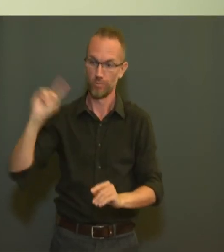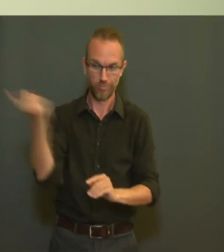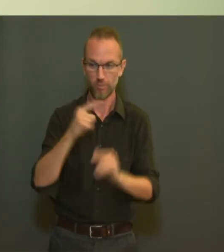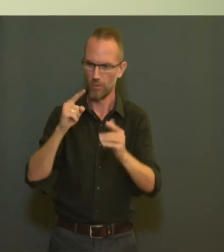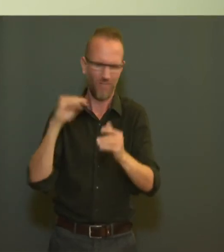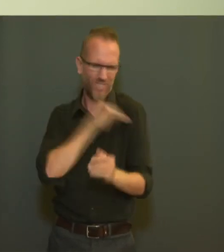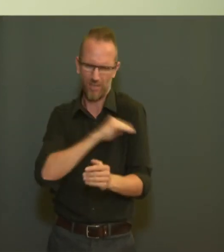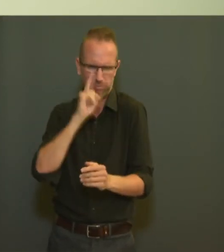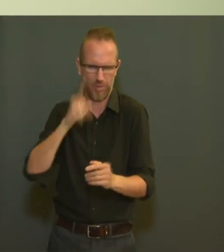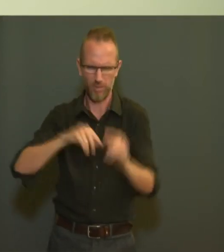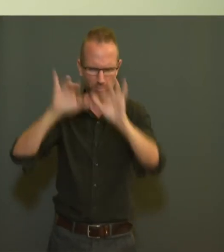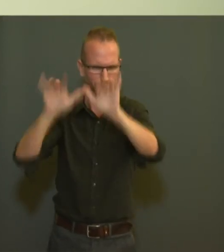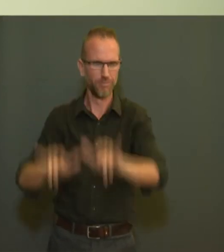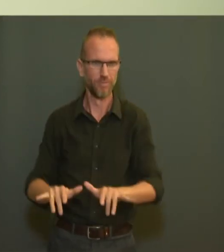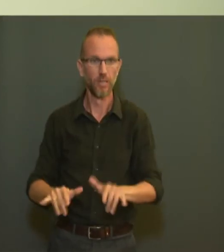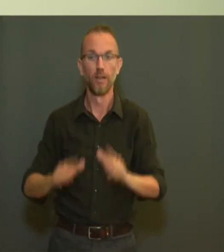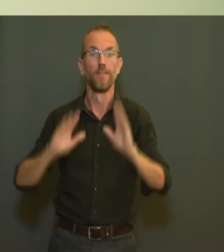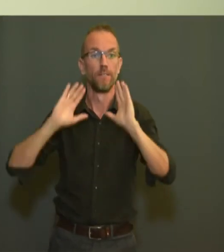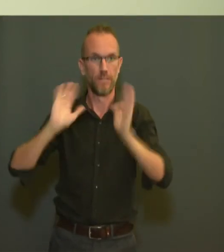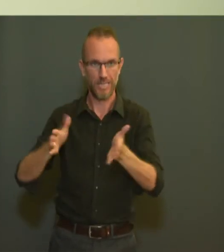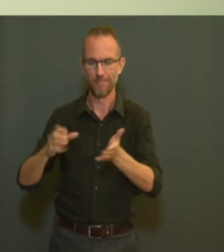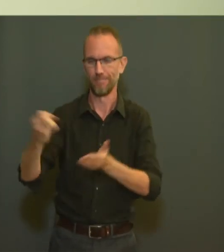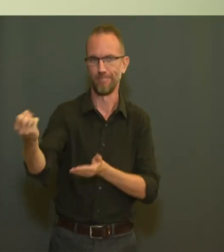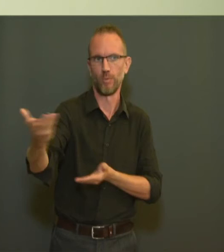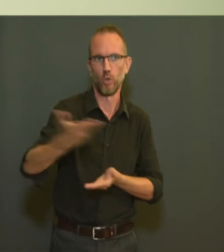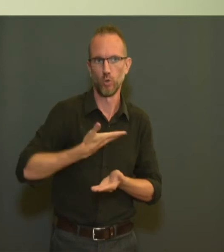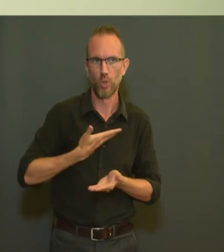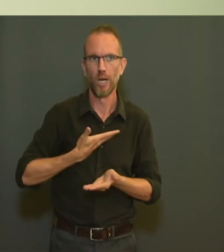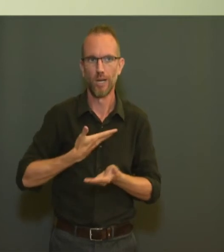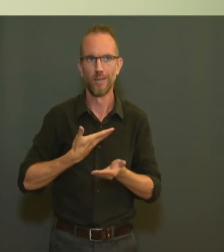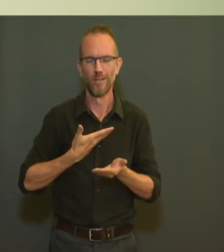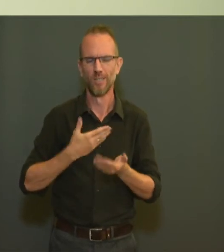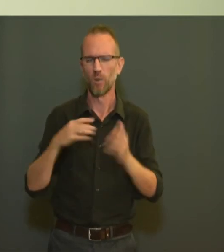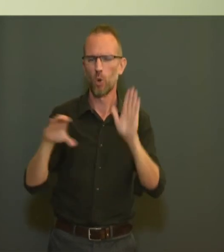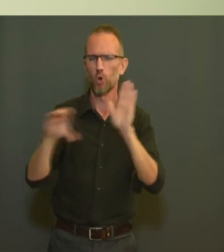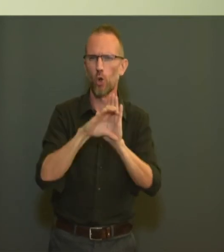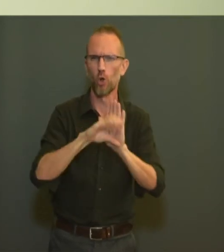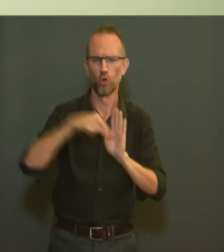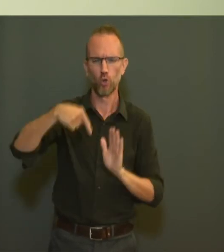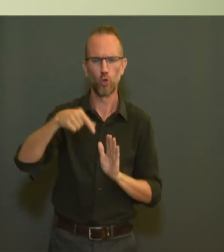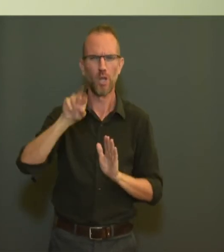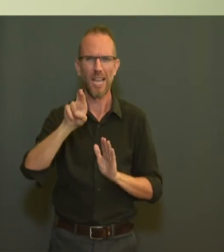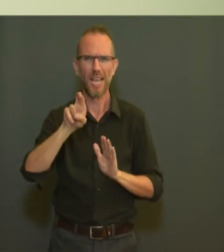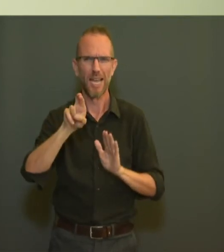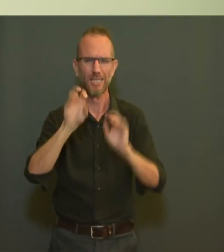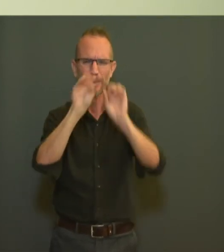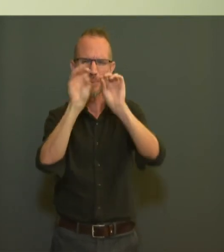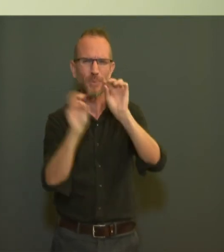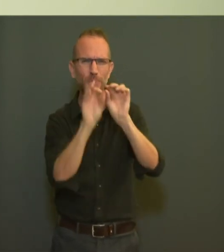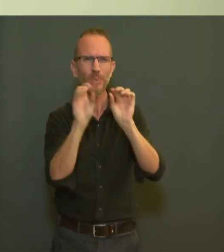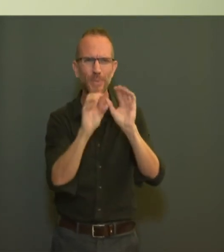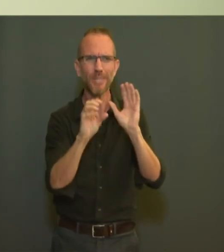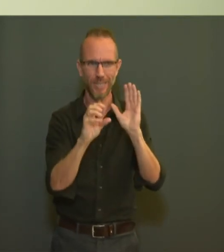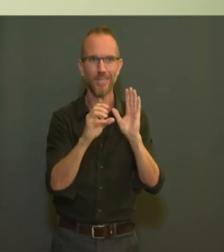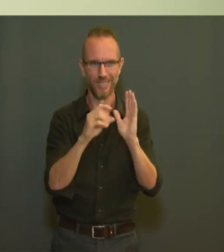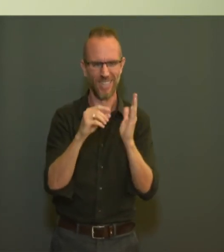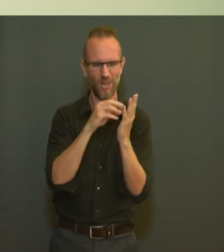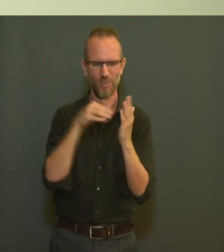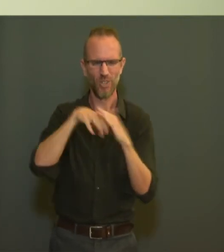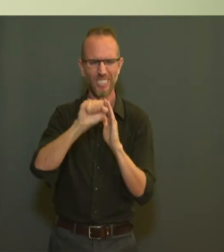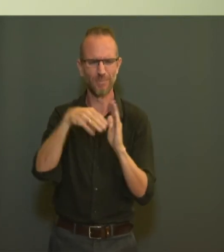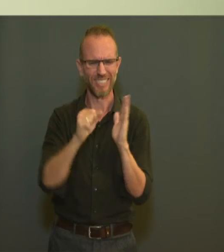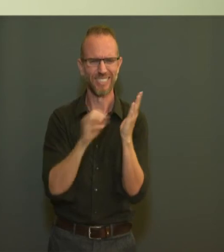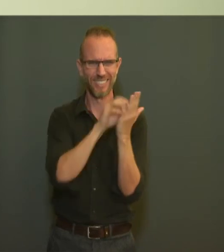un code QR, cet étrange petit carré plein de points noirs, par email qui vous confirme que vous avez